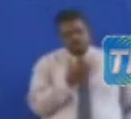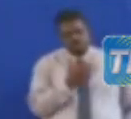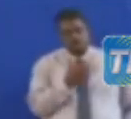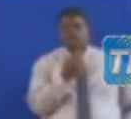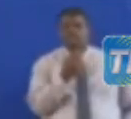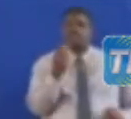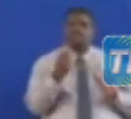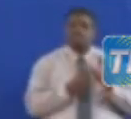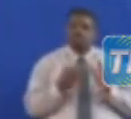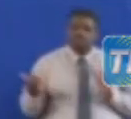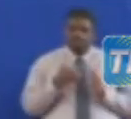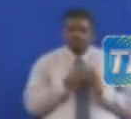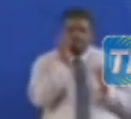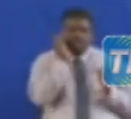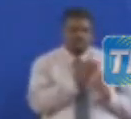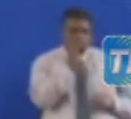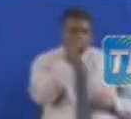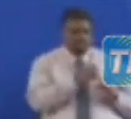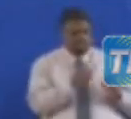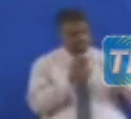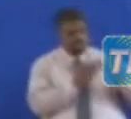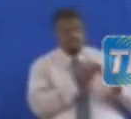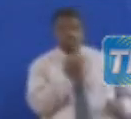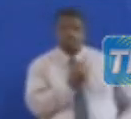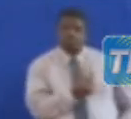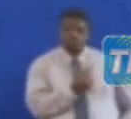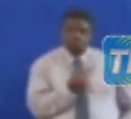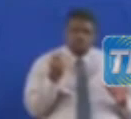232,537 na umefikia lengo la